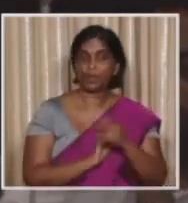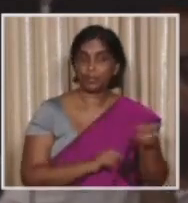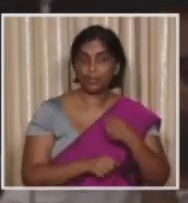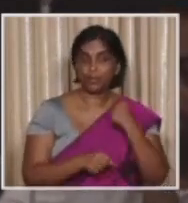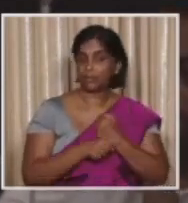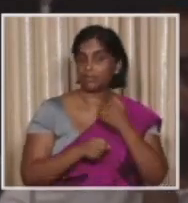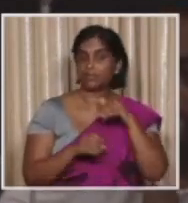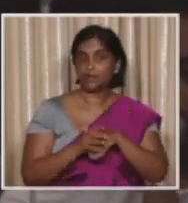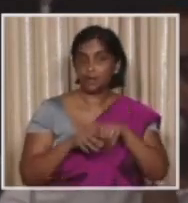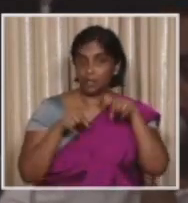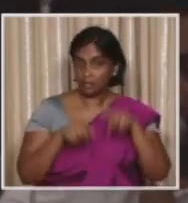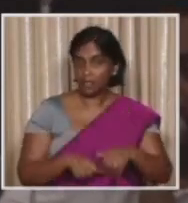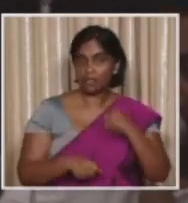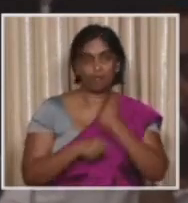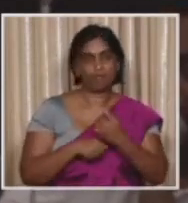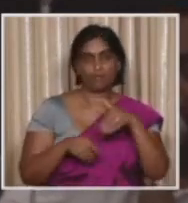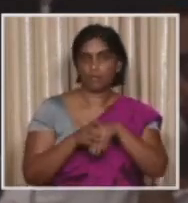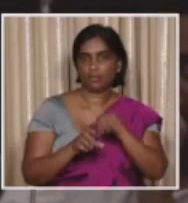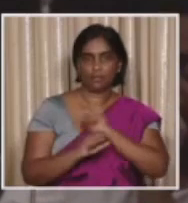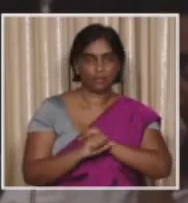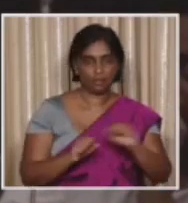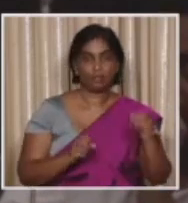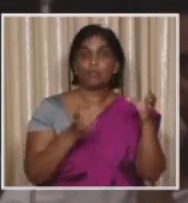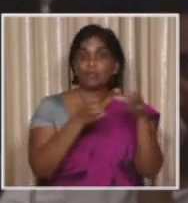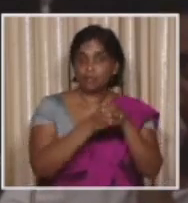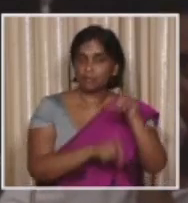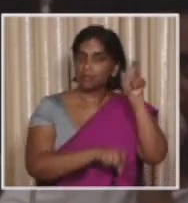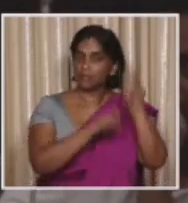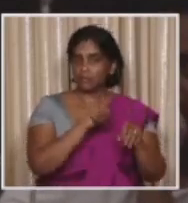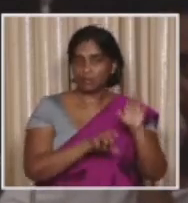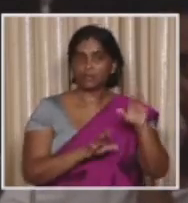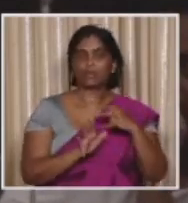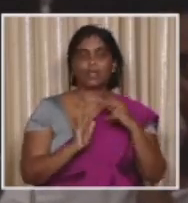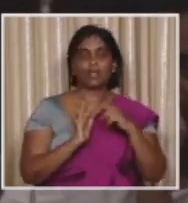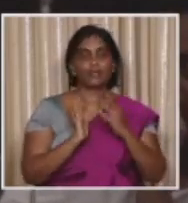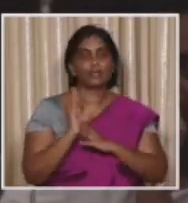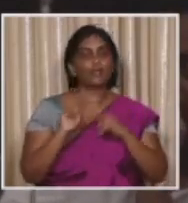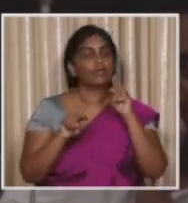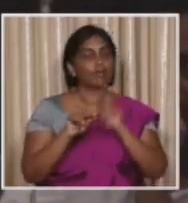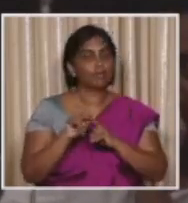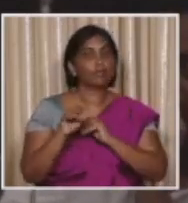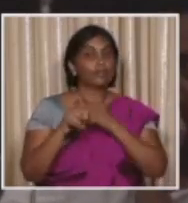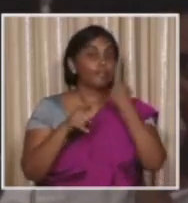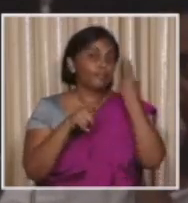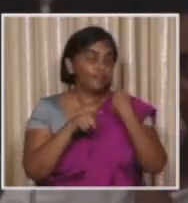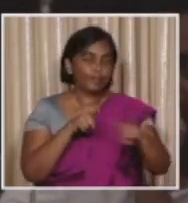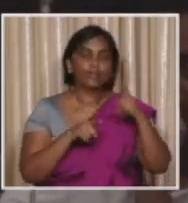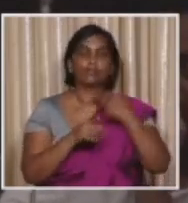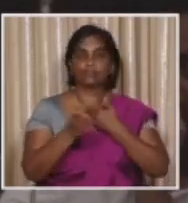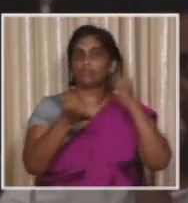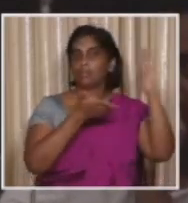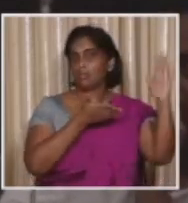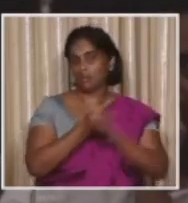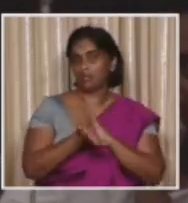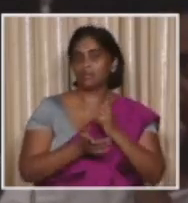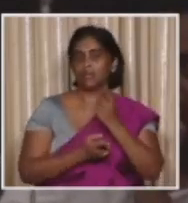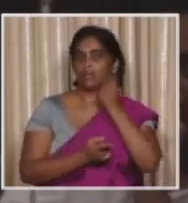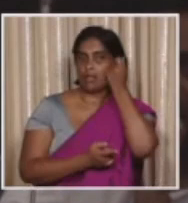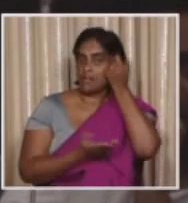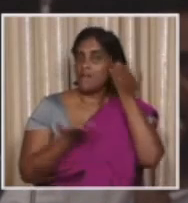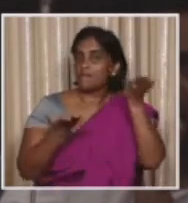ආණ්ඩුවේ හිටපු දැන් ආණ්ඩුවේ නැති කණ්ඩායම් වල පවා හිටියා ජාත්‍යන්තර මූල්‍ය අරමුදල පමණයි අපිට යන්න තියෙන එකම විකල්පය